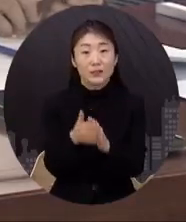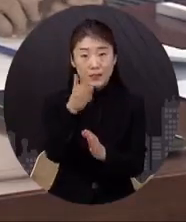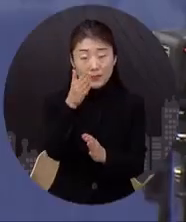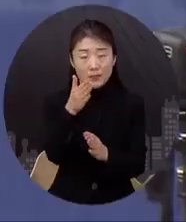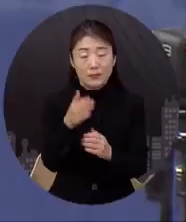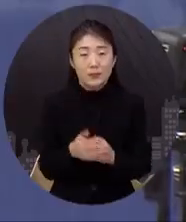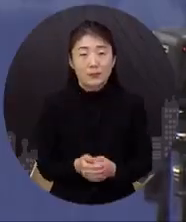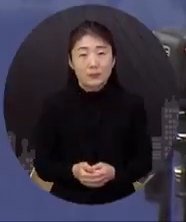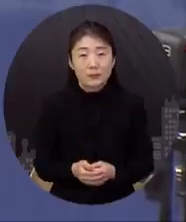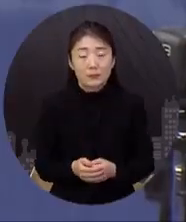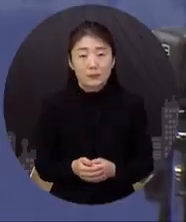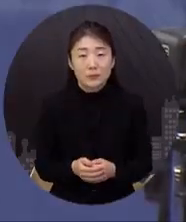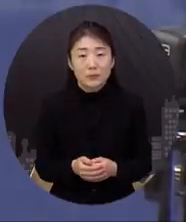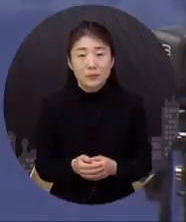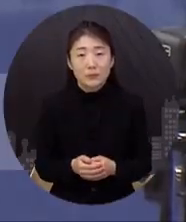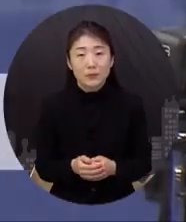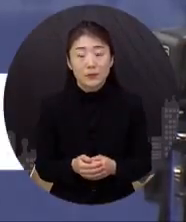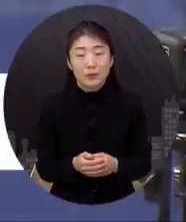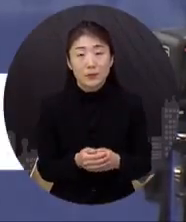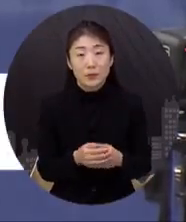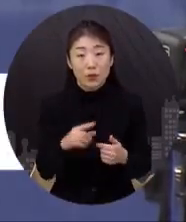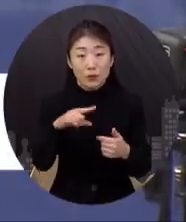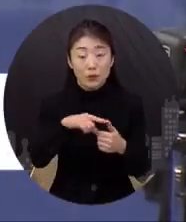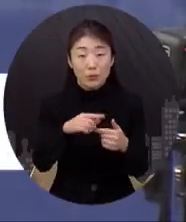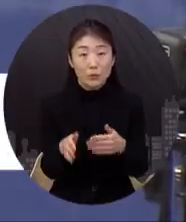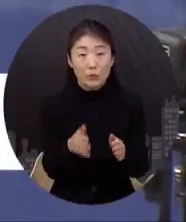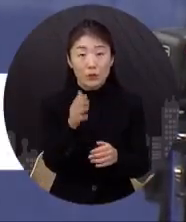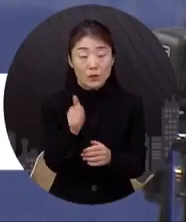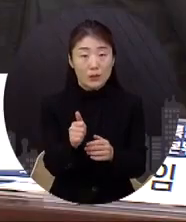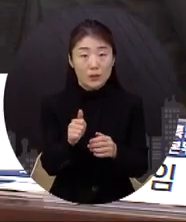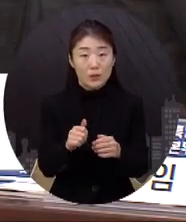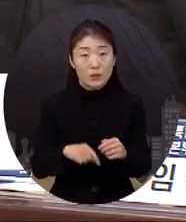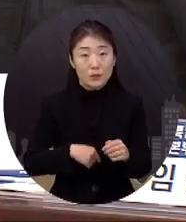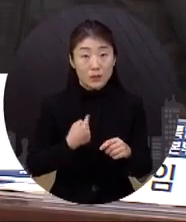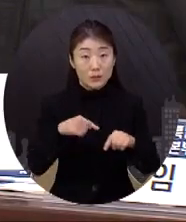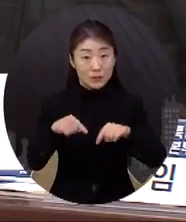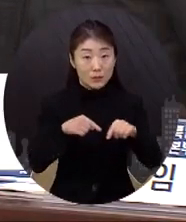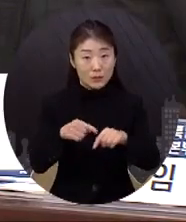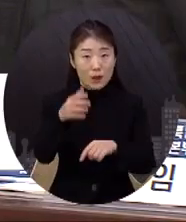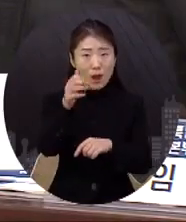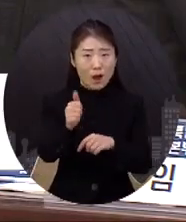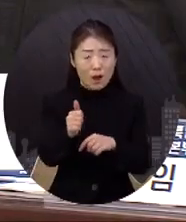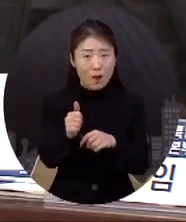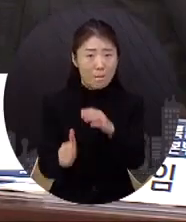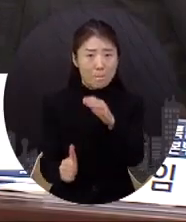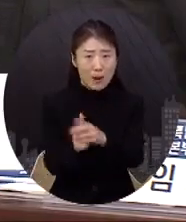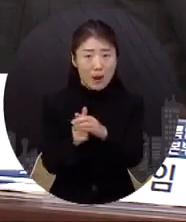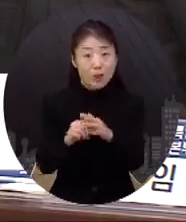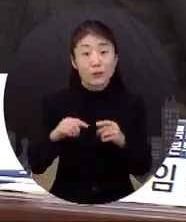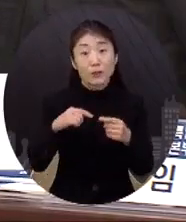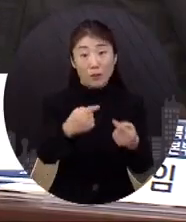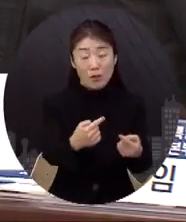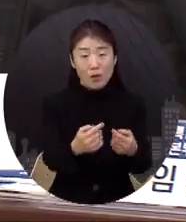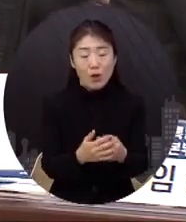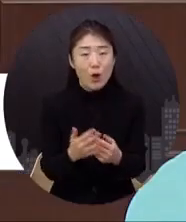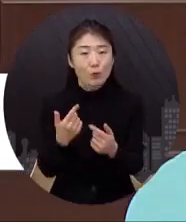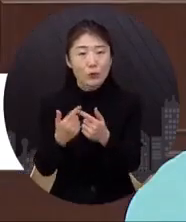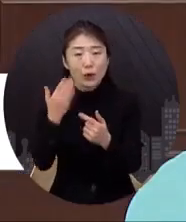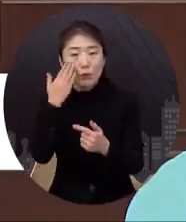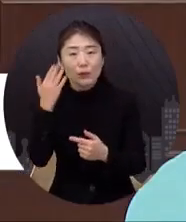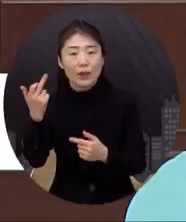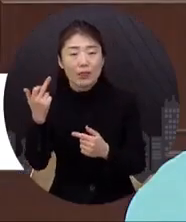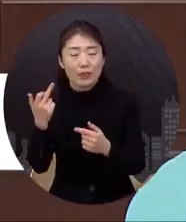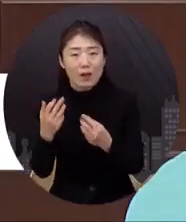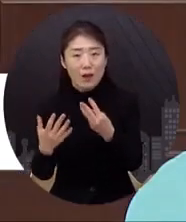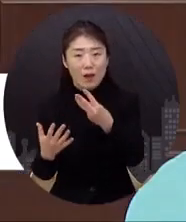제시된 겁니다. 특히 김경수 도지사가 자치단체장 중 유일하게 참석해 부산, 울산, 경남을 하나로